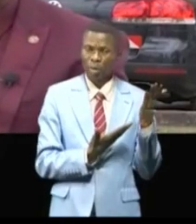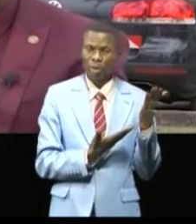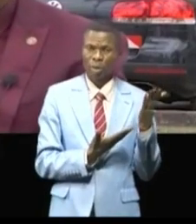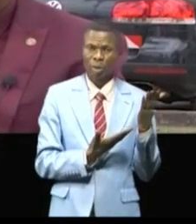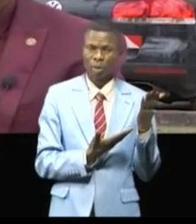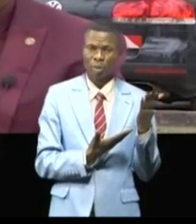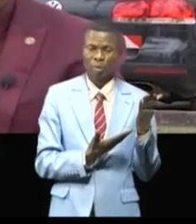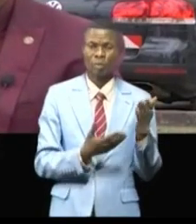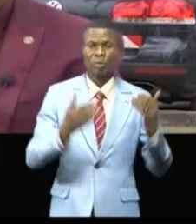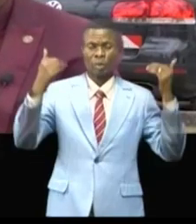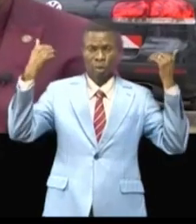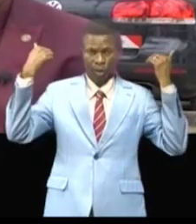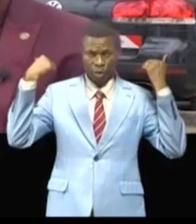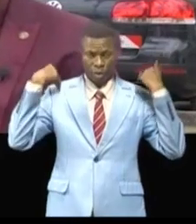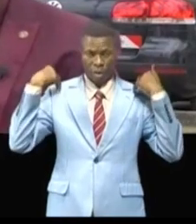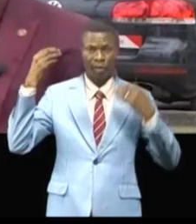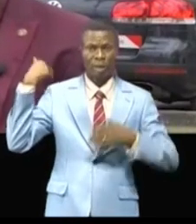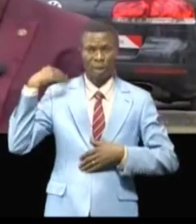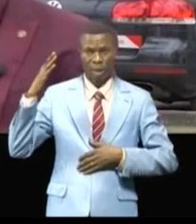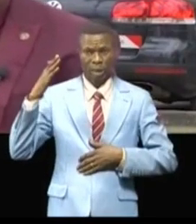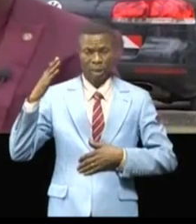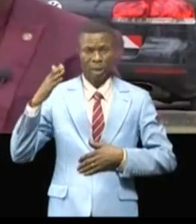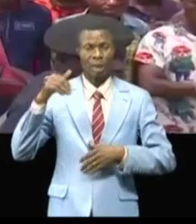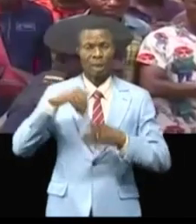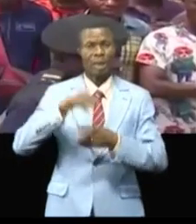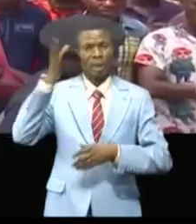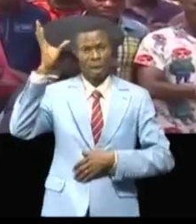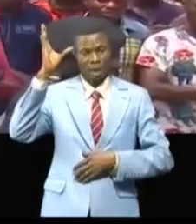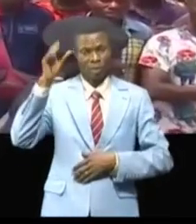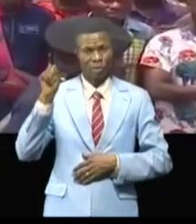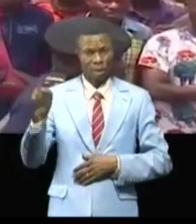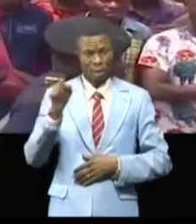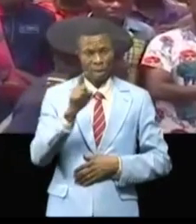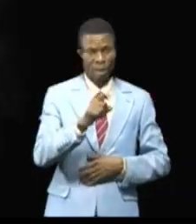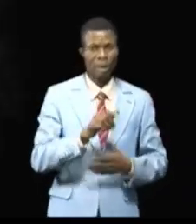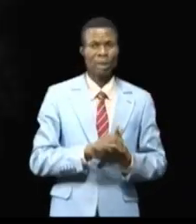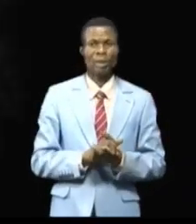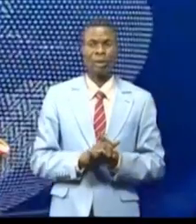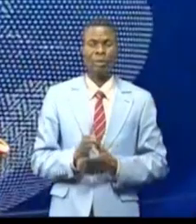à l'autorité de l'État dans nos milieux, dans nos entités de base.